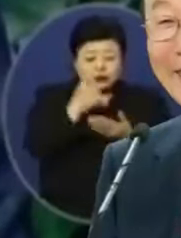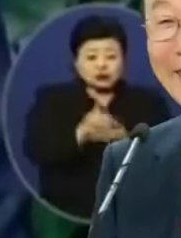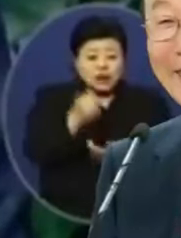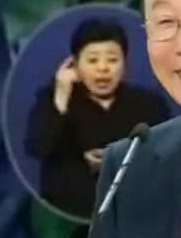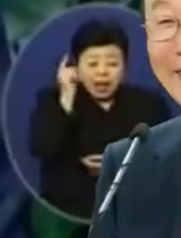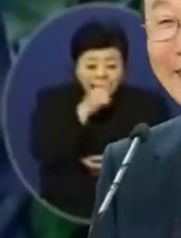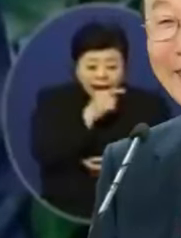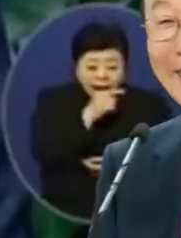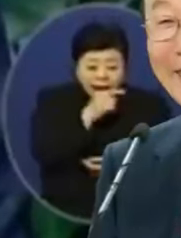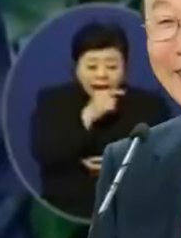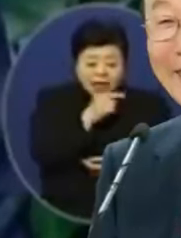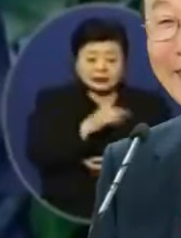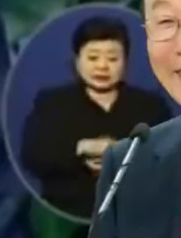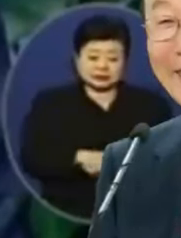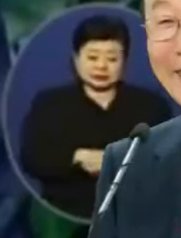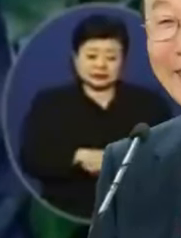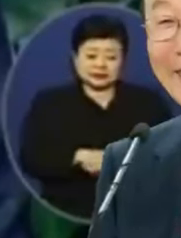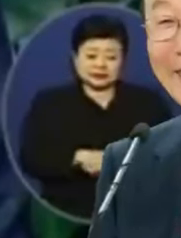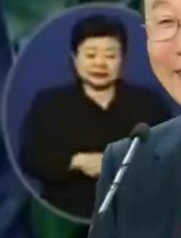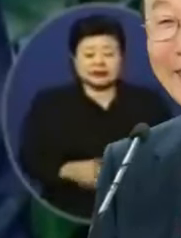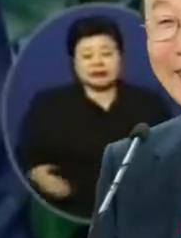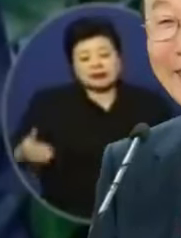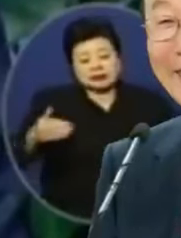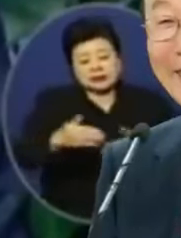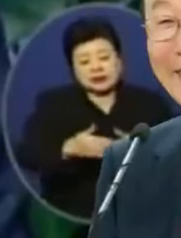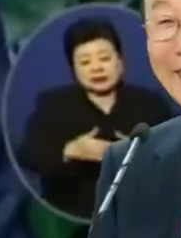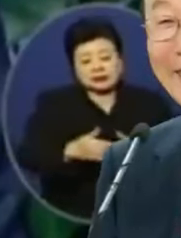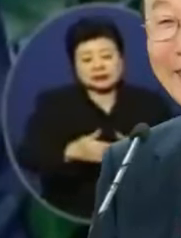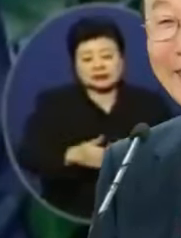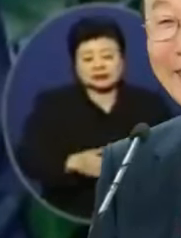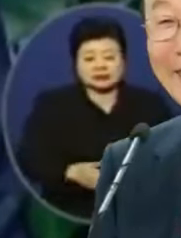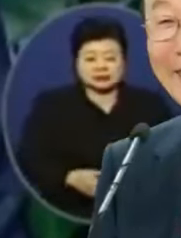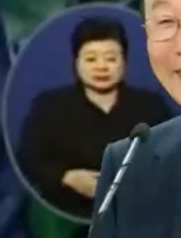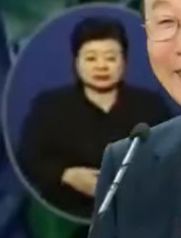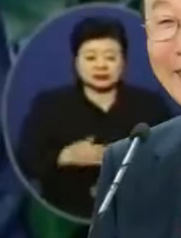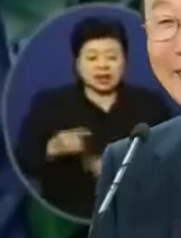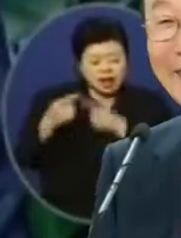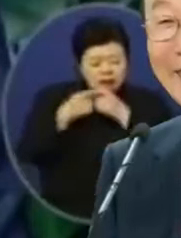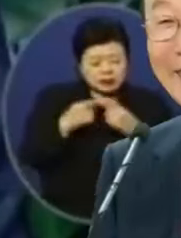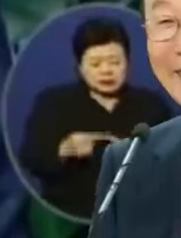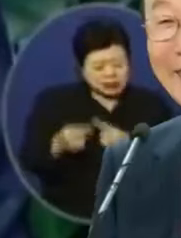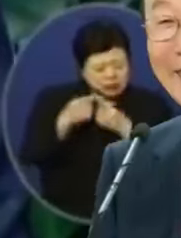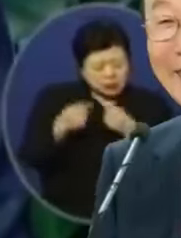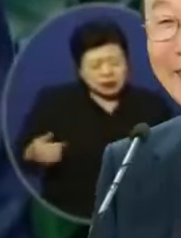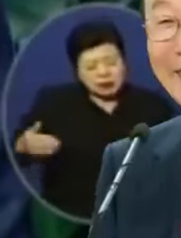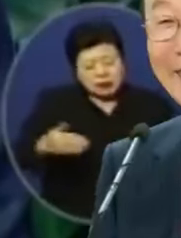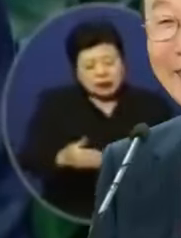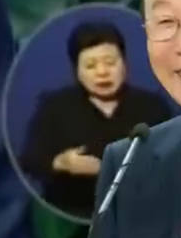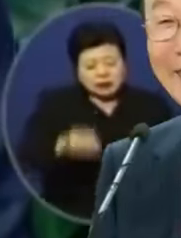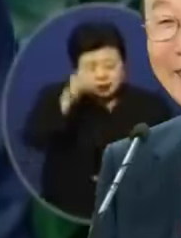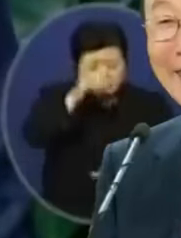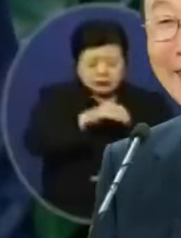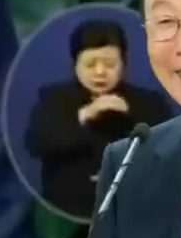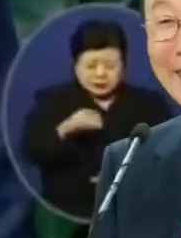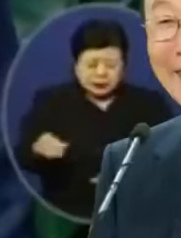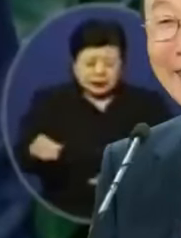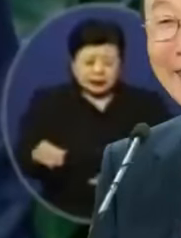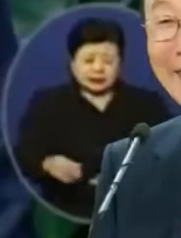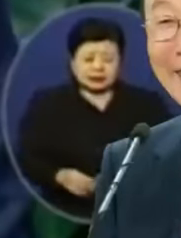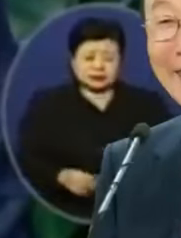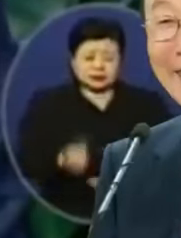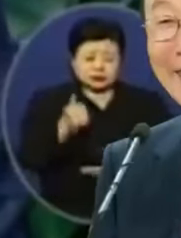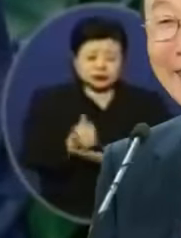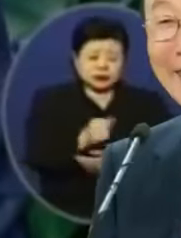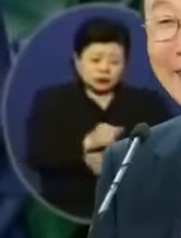죄악을 자기 죄로 끌어안고 나의 허물을 자기 허물로 끌어안고 십자가에 못 박여 죄를 사하고 허물을